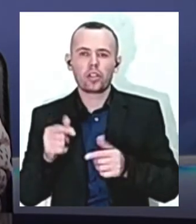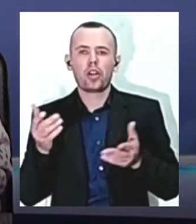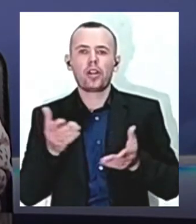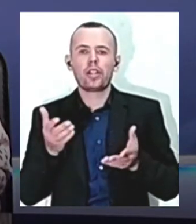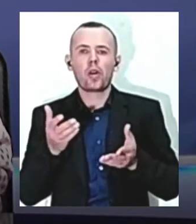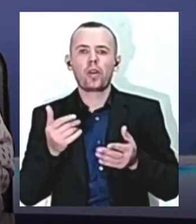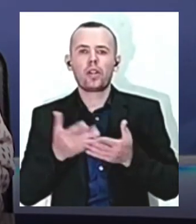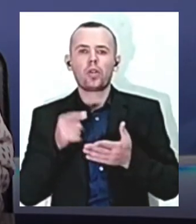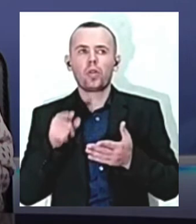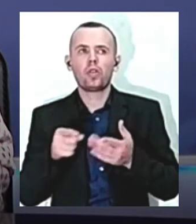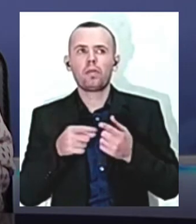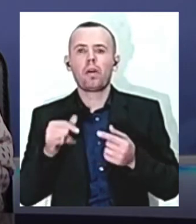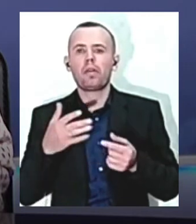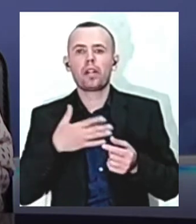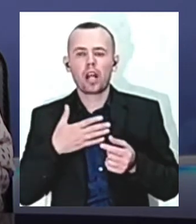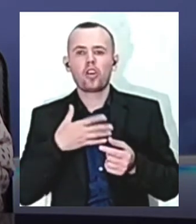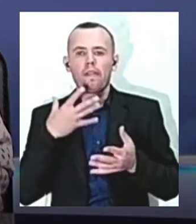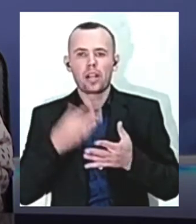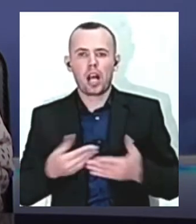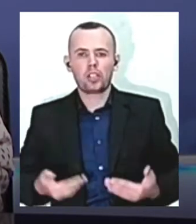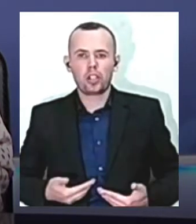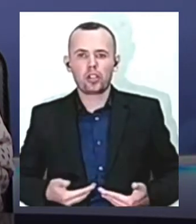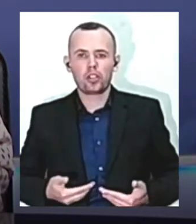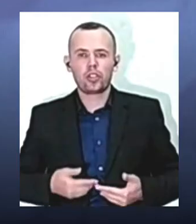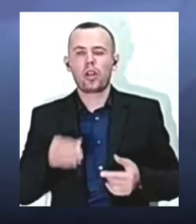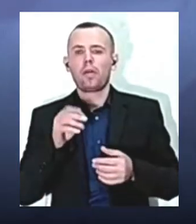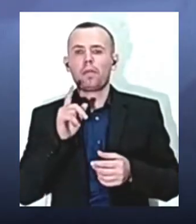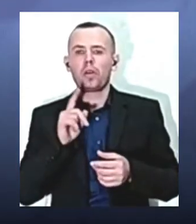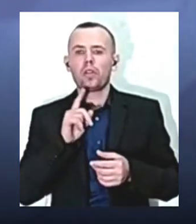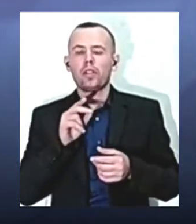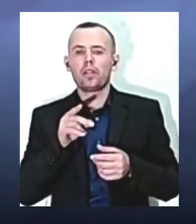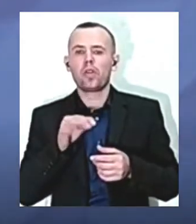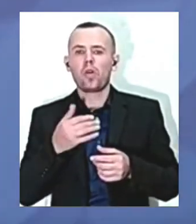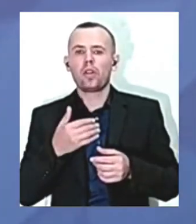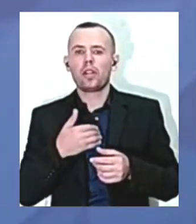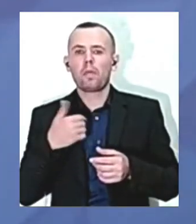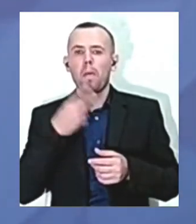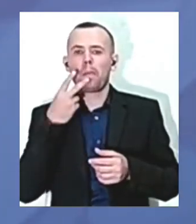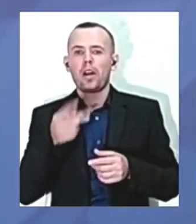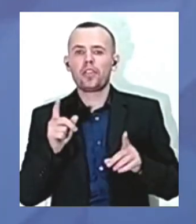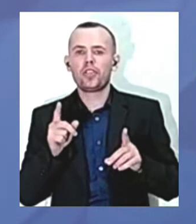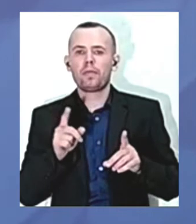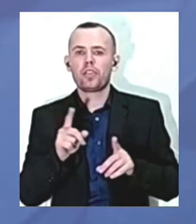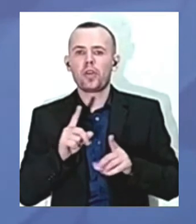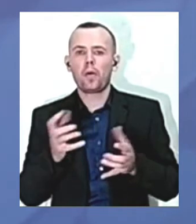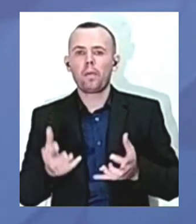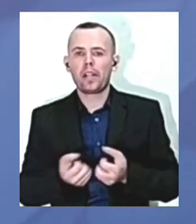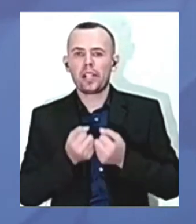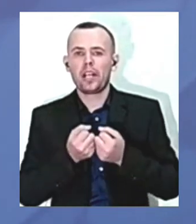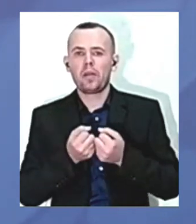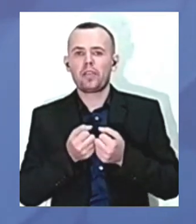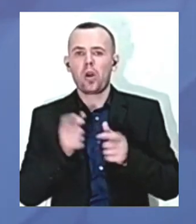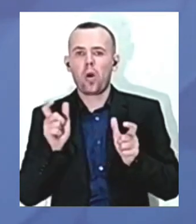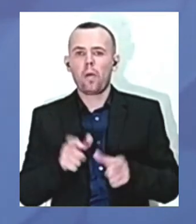наше власне життя. По тих даних, які в нас були, ми бачимо, що люди підтримують ті обмеження, які або